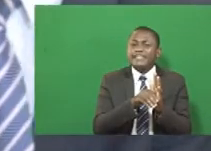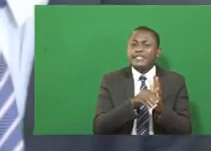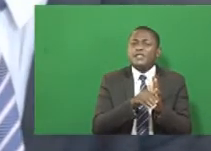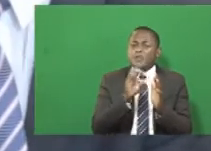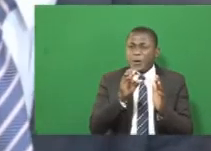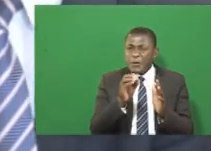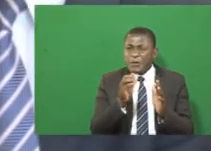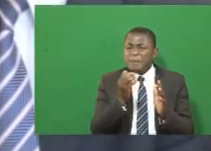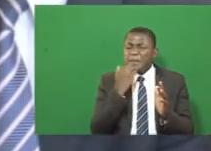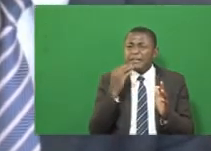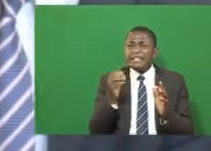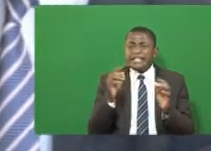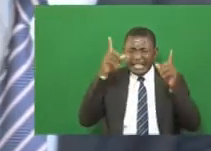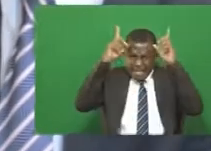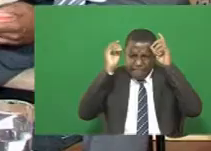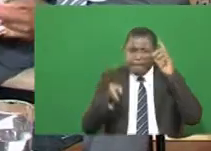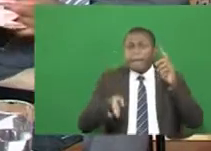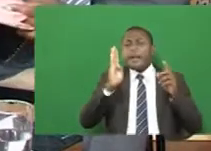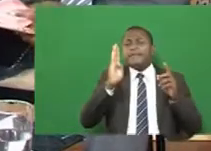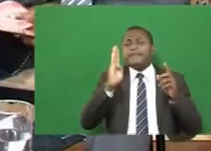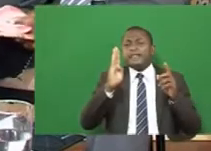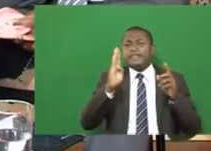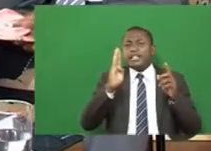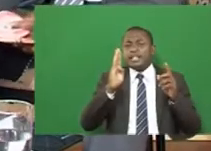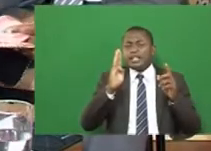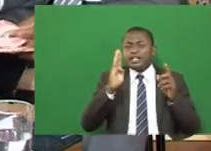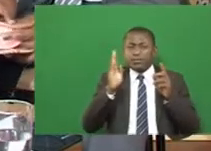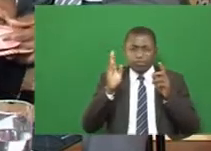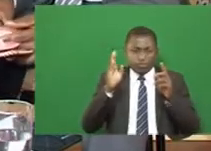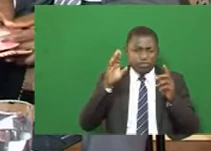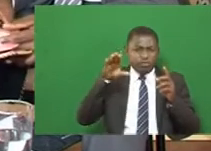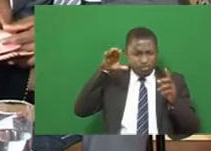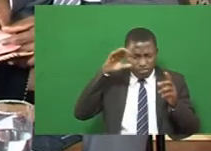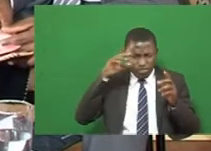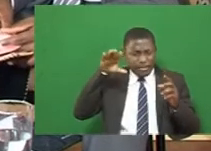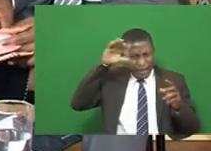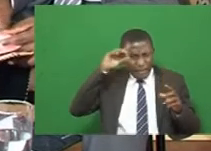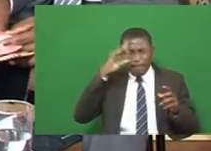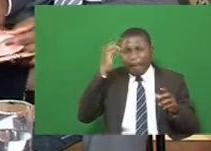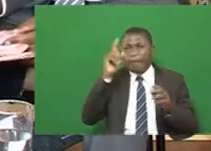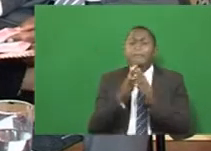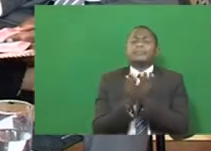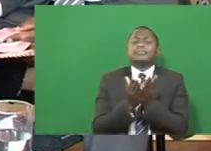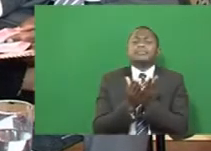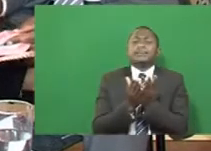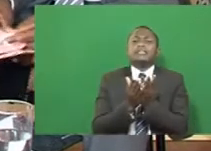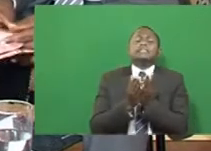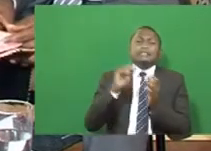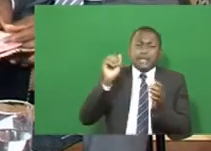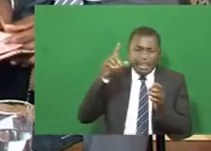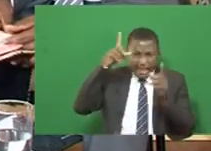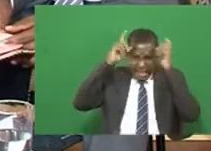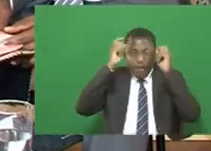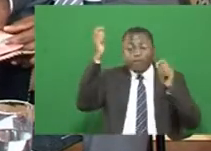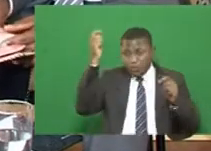antone zvivindi zvekutokota Bible. Aiwa Satani muverengi weBible. Anoriziva Bible.